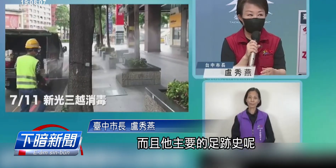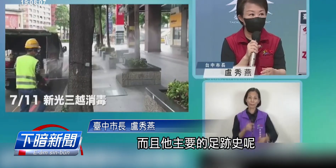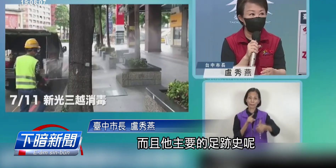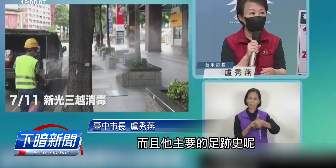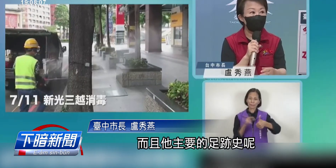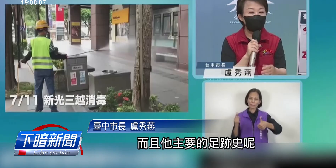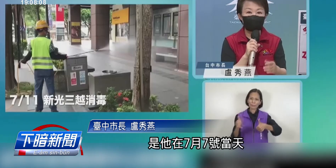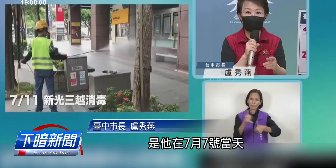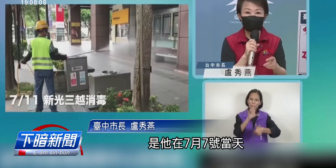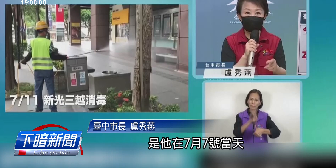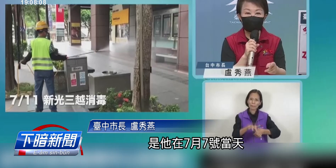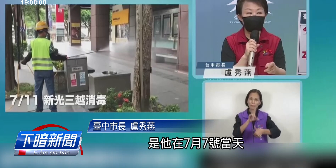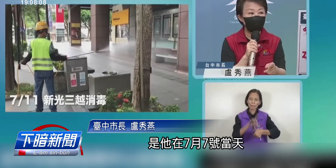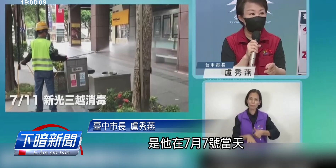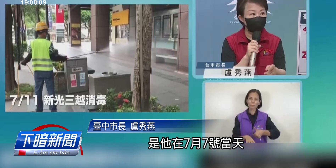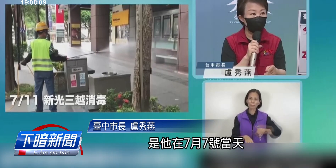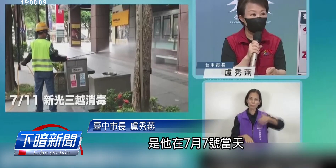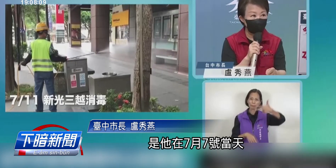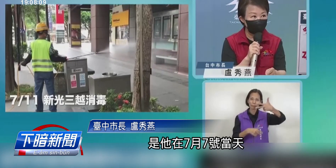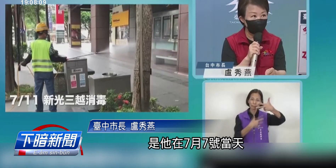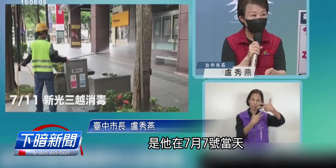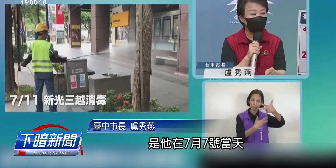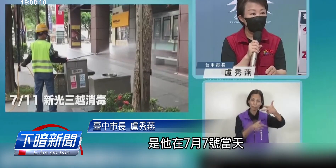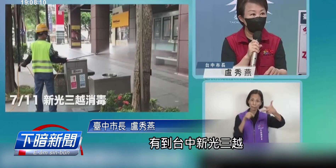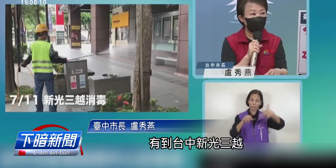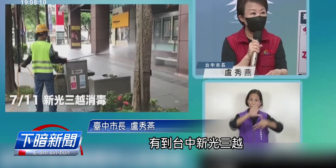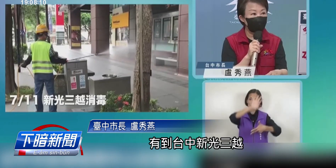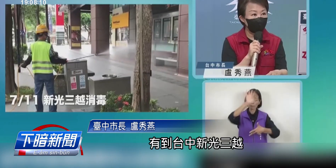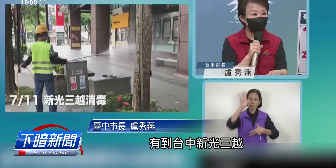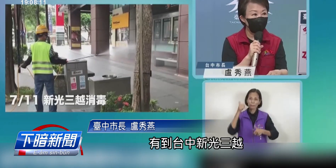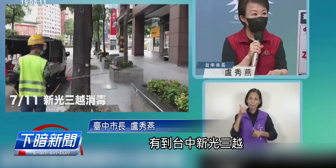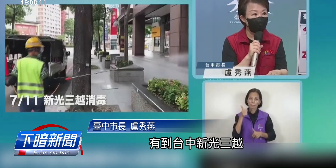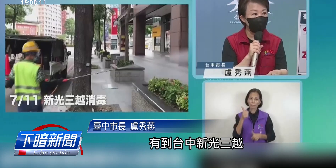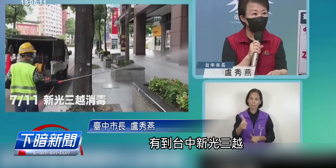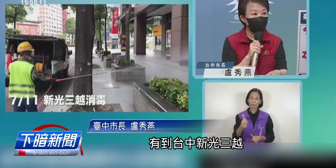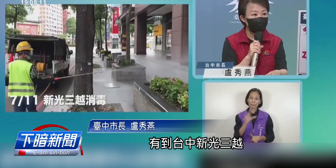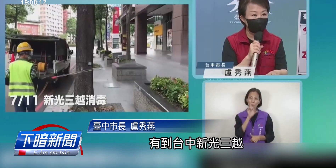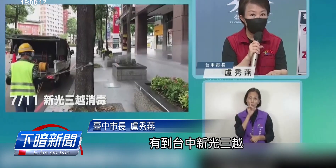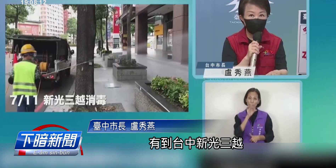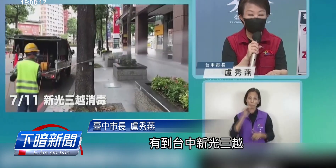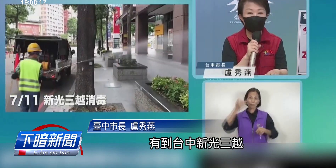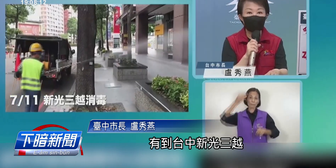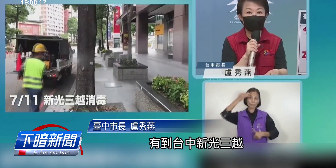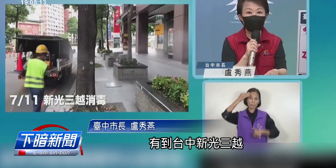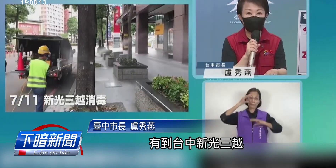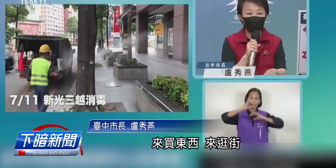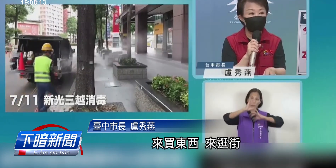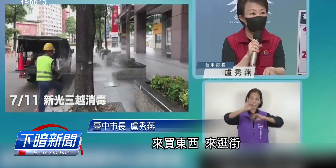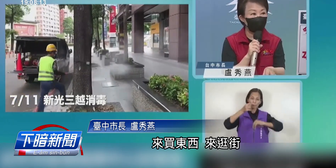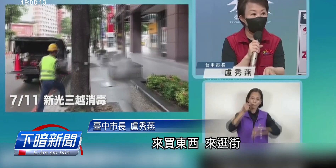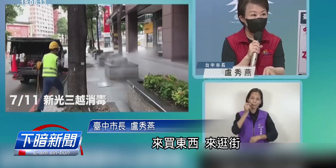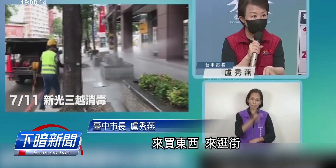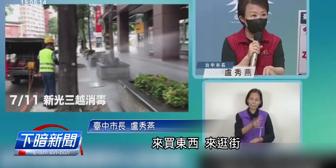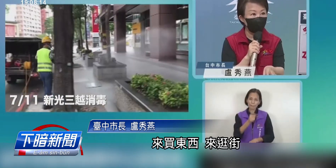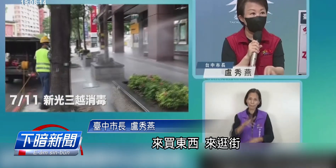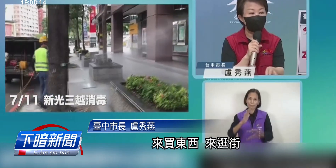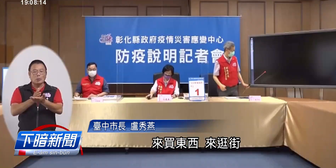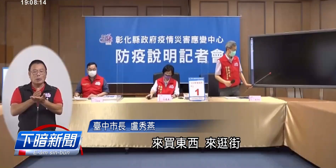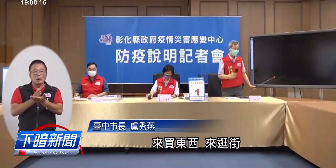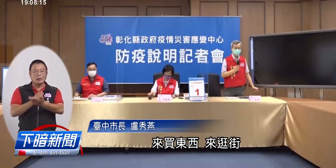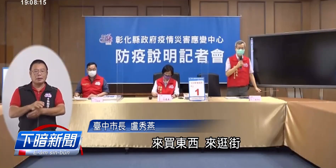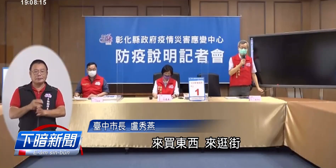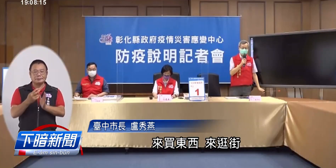要的足迹史呢，是他在7月7号当天有到台中星光三月来买东西来逛街